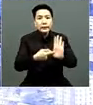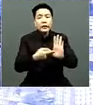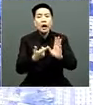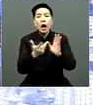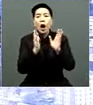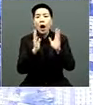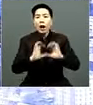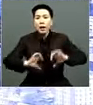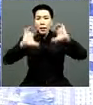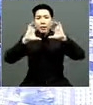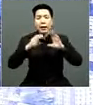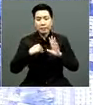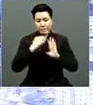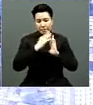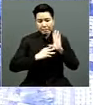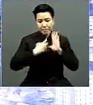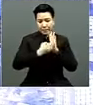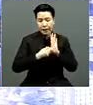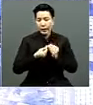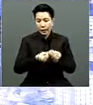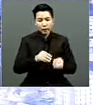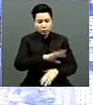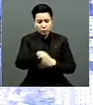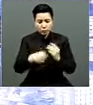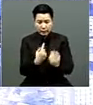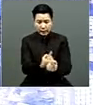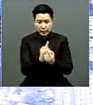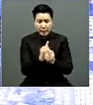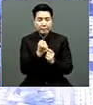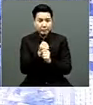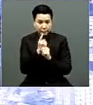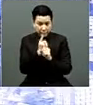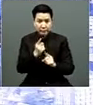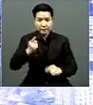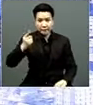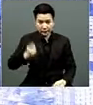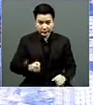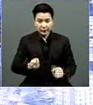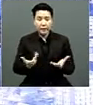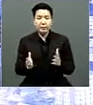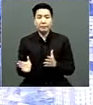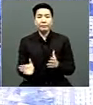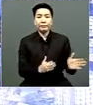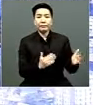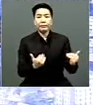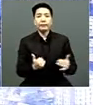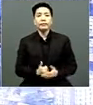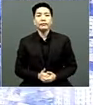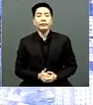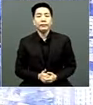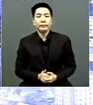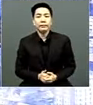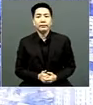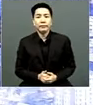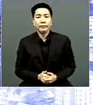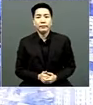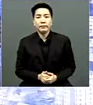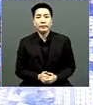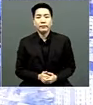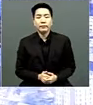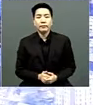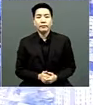การที่รัฐบาลกำหนดได้อย่างเคร่งครัดด้วยนะครับถัดไปก็จะพูดถึงเรื่องของ